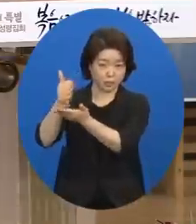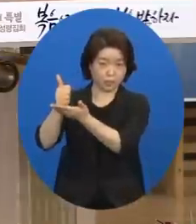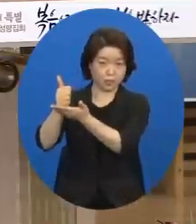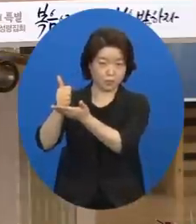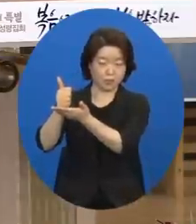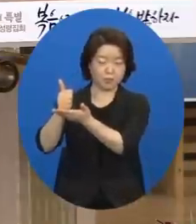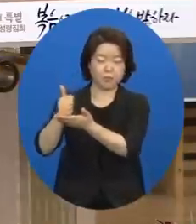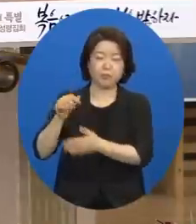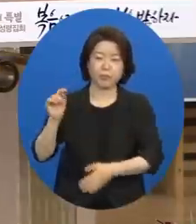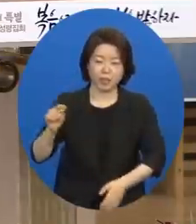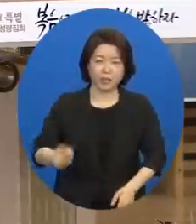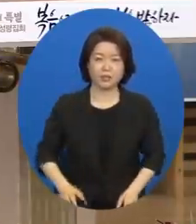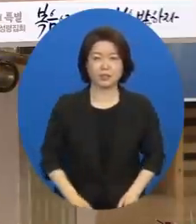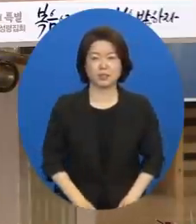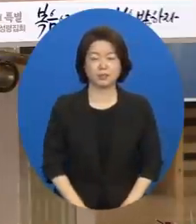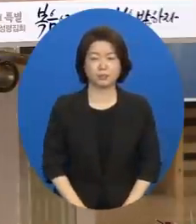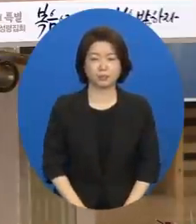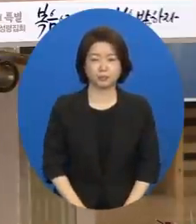예수님께서